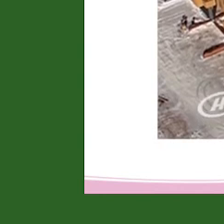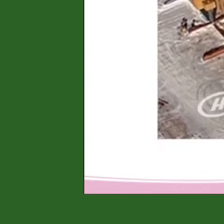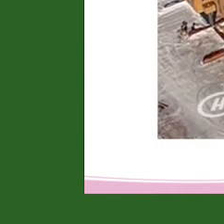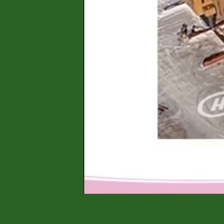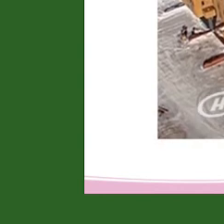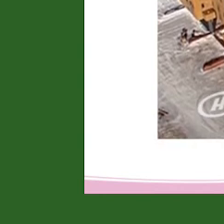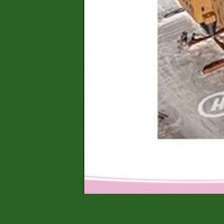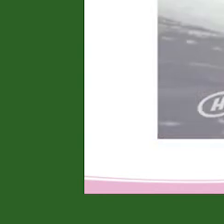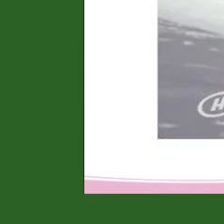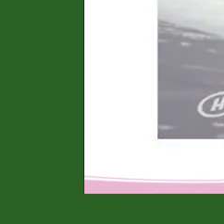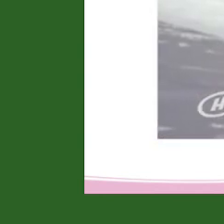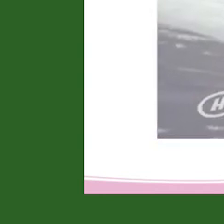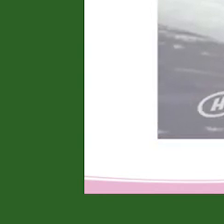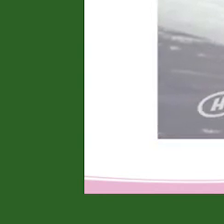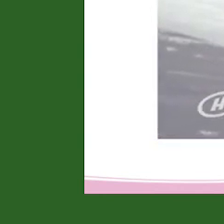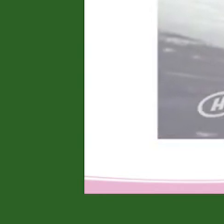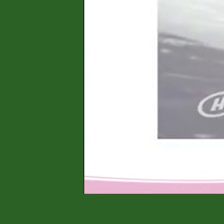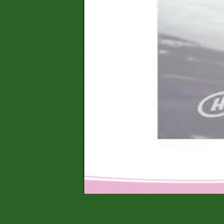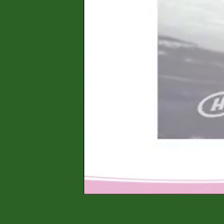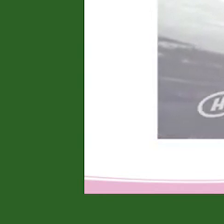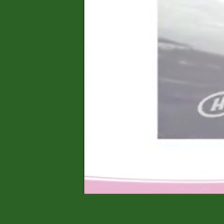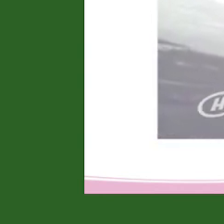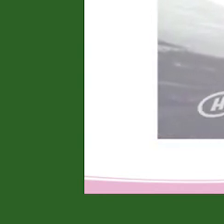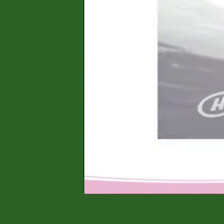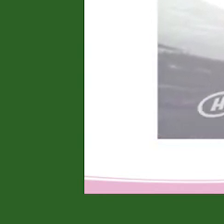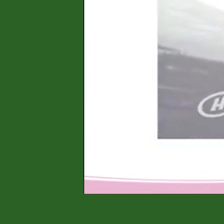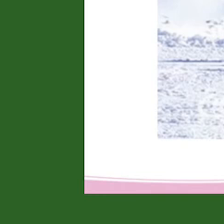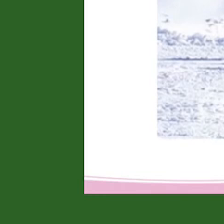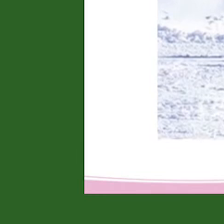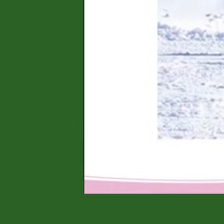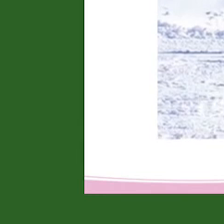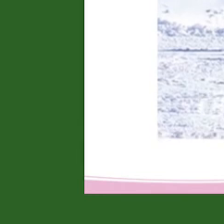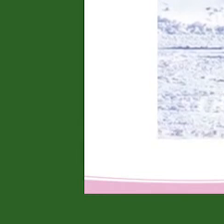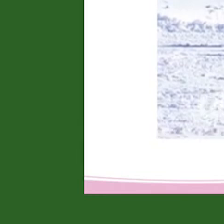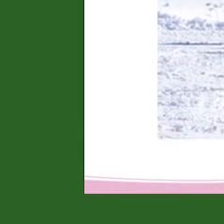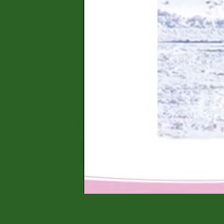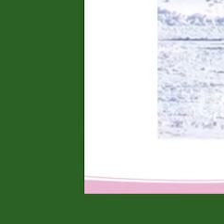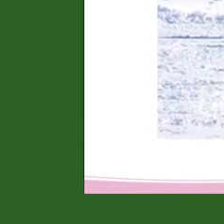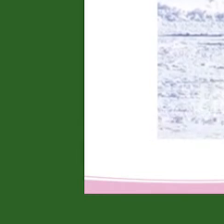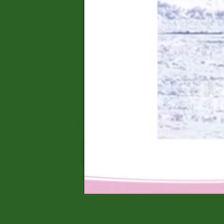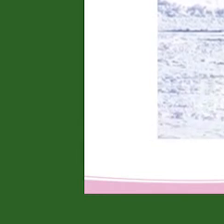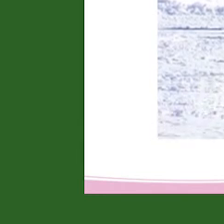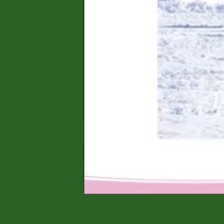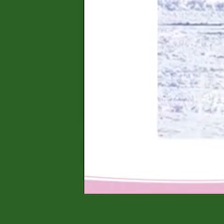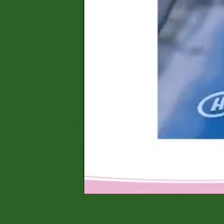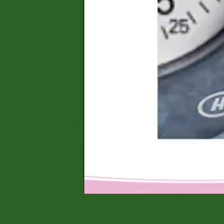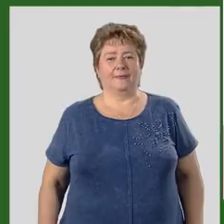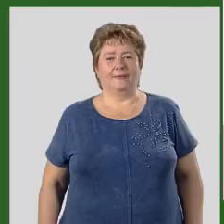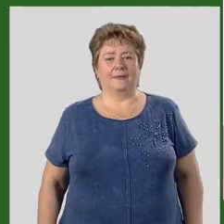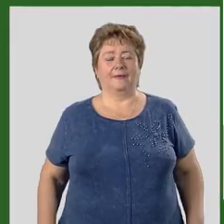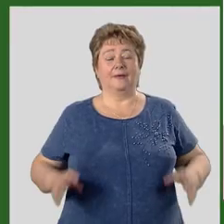поясу. Как правило, ученые, которые там работают, используют время своей страны или государства, из которого им привозят